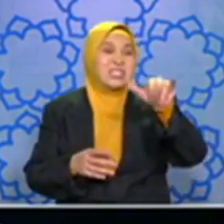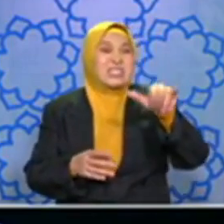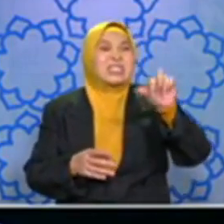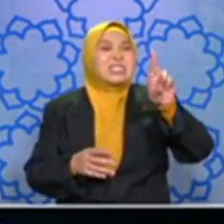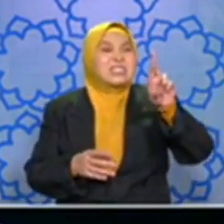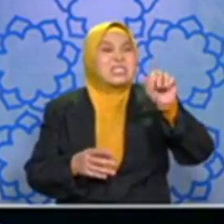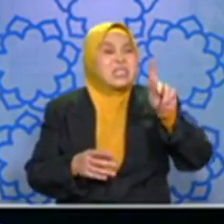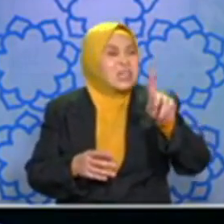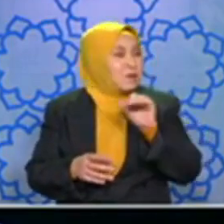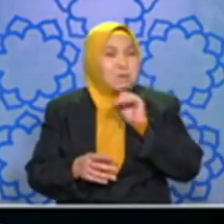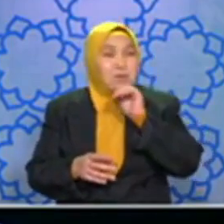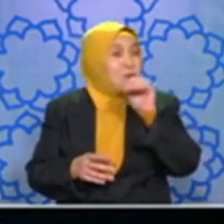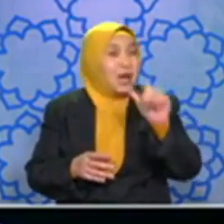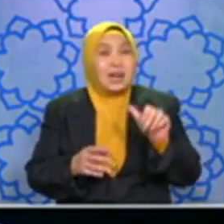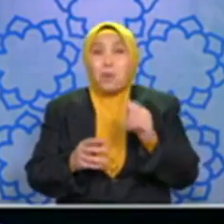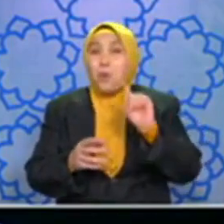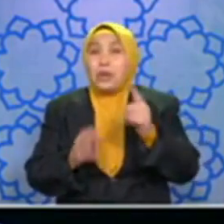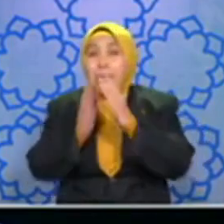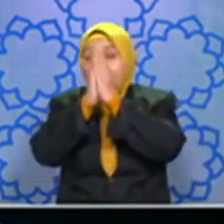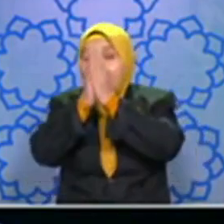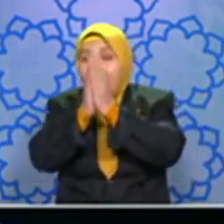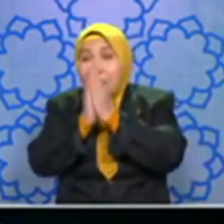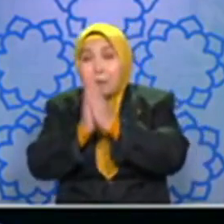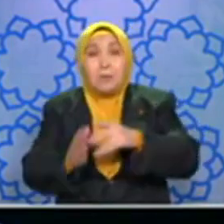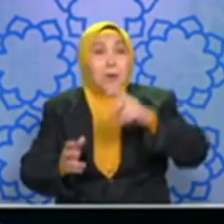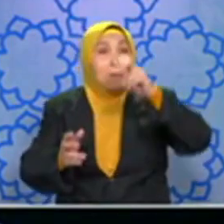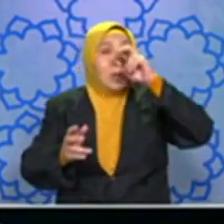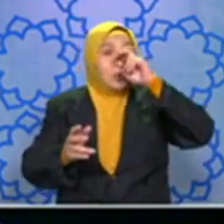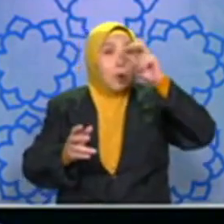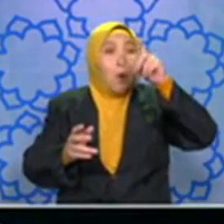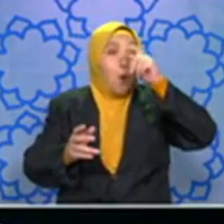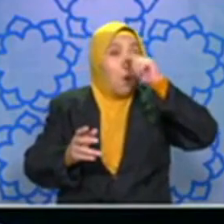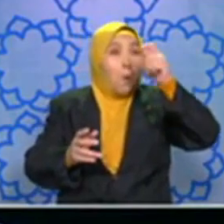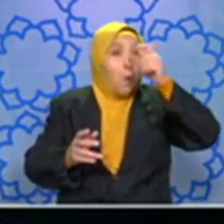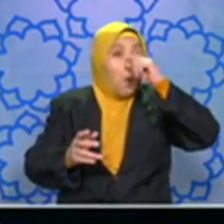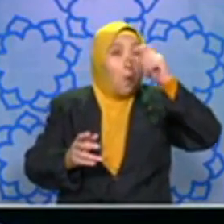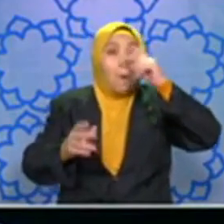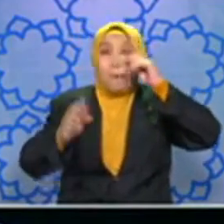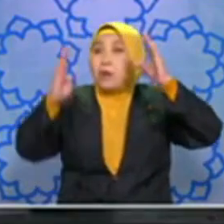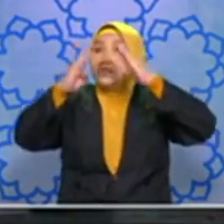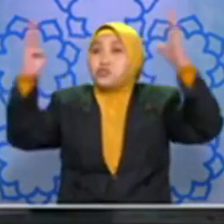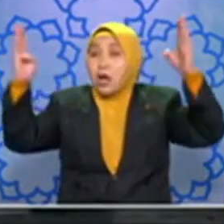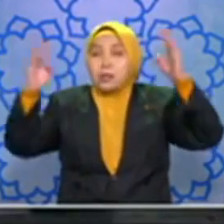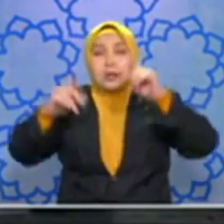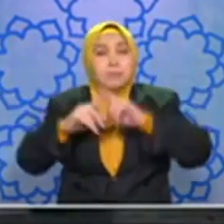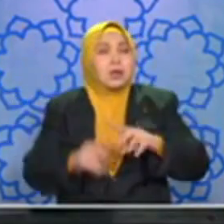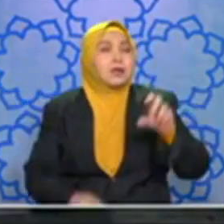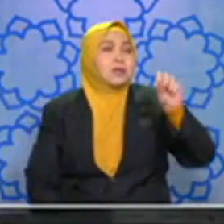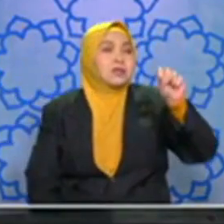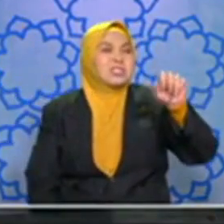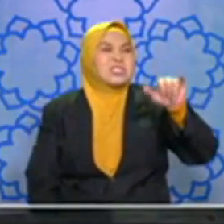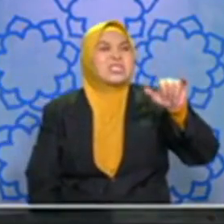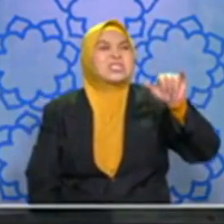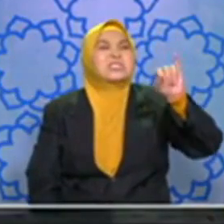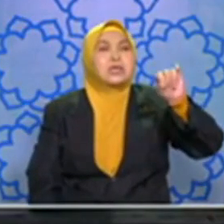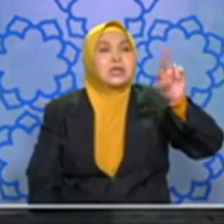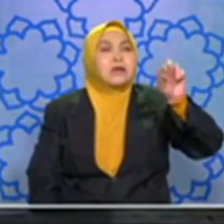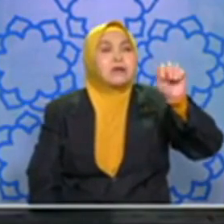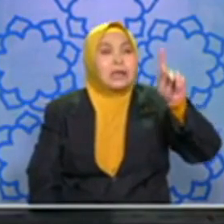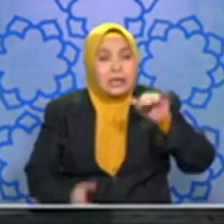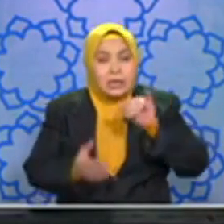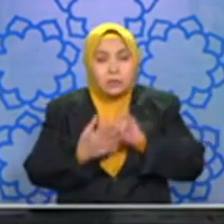ya. Bukannya patung besar, tetapi rupanya yang disyirikkan itu diri sendiri